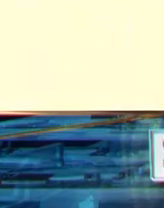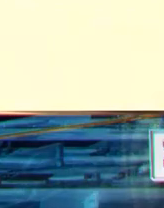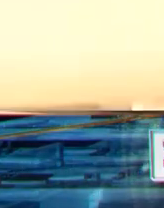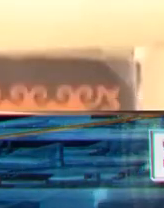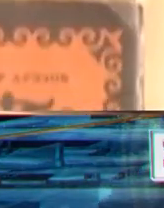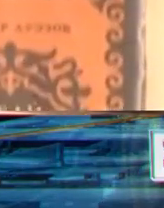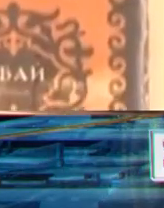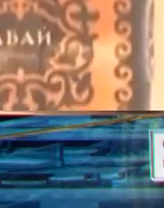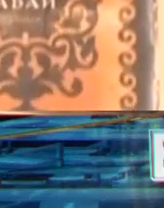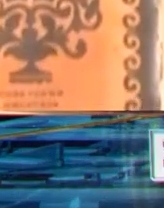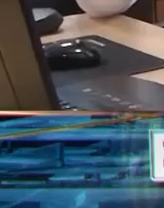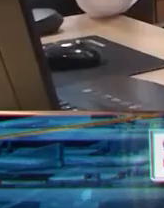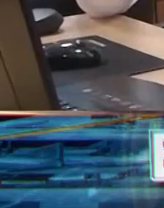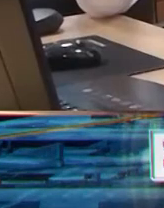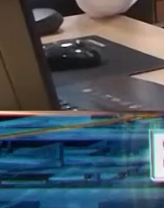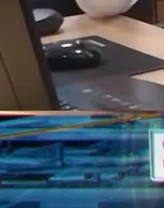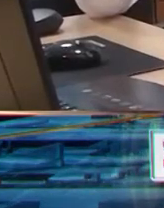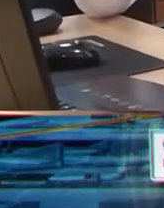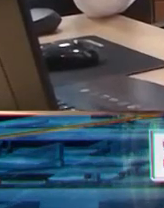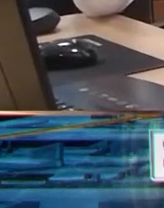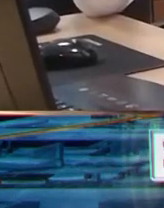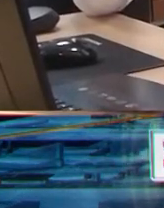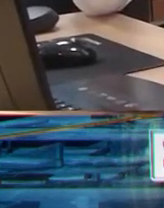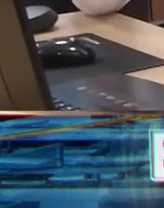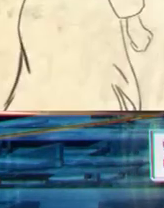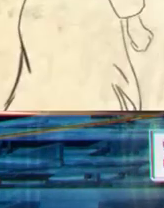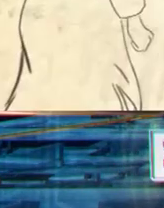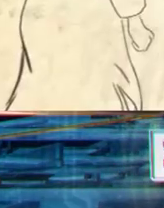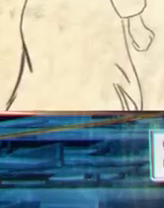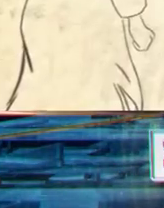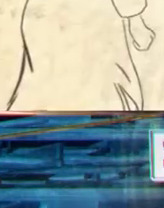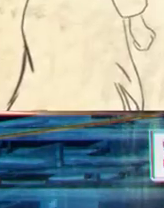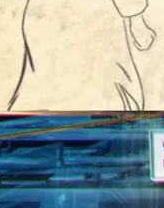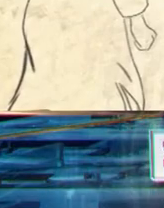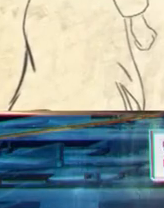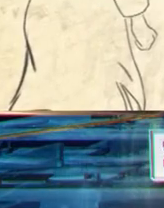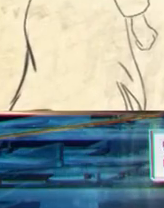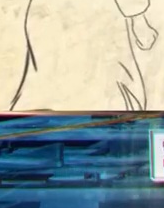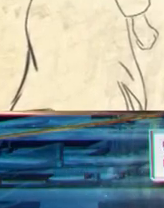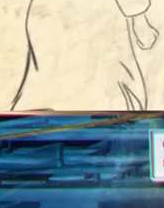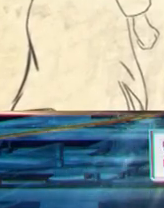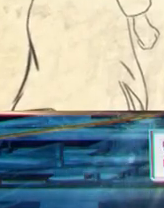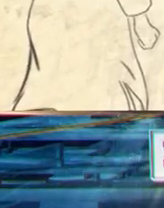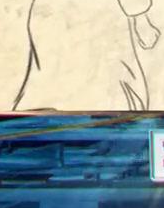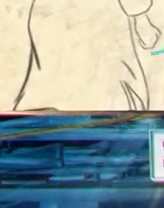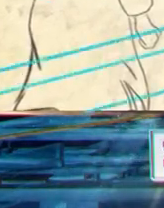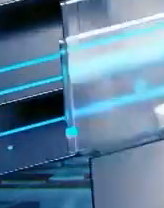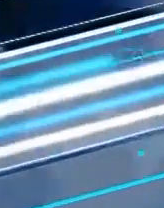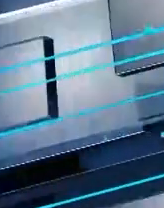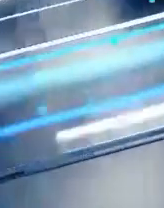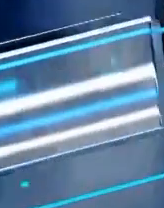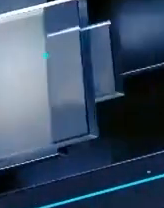Абай мұрасы мәңгілік. Әуезовтың Абай жол эпопеясы Дуду анимация нұсқасымен көрерменге жол тартты.